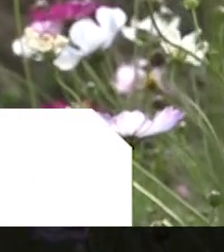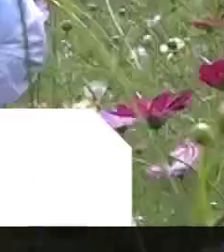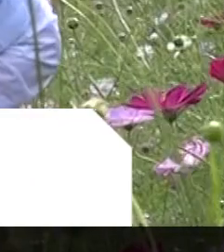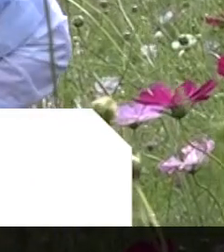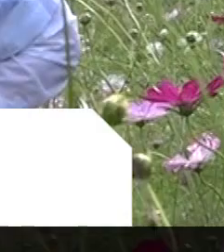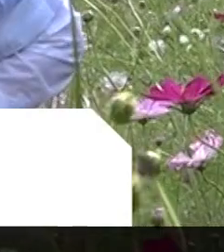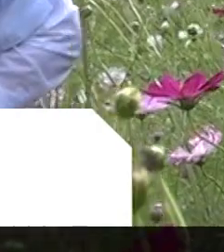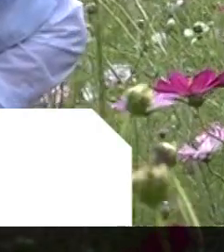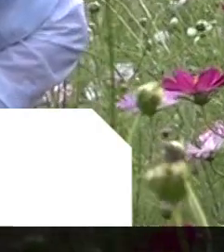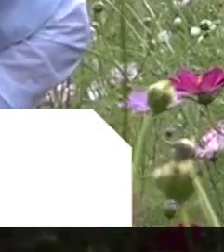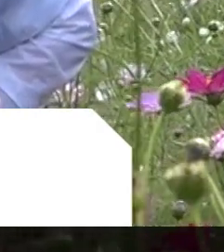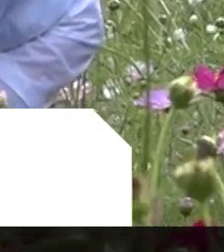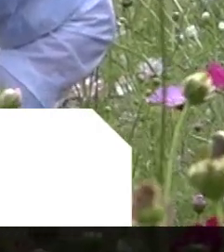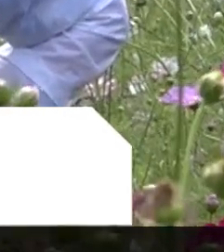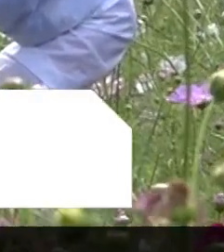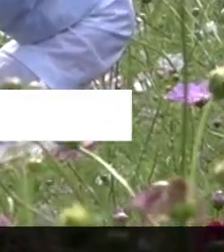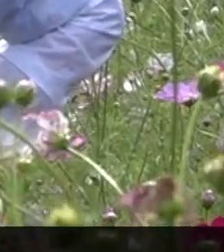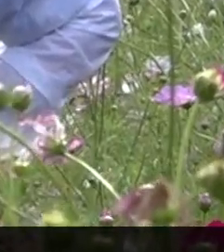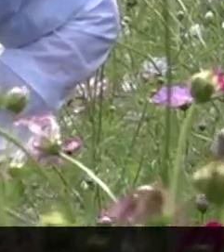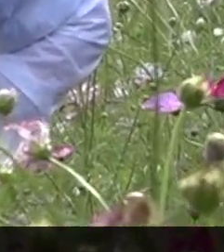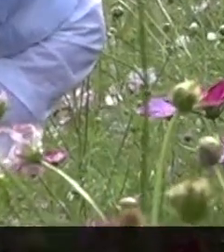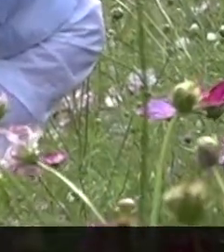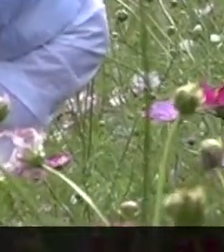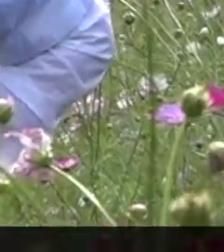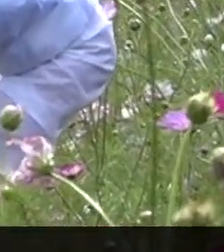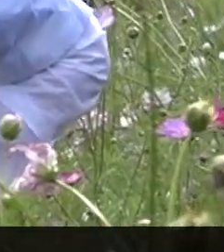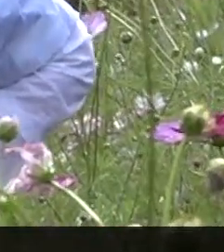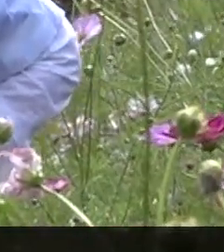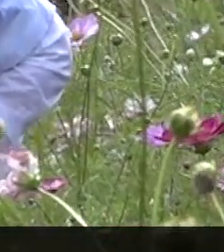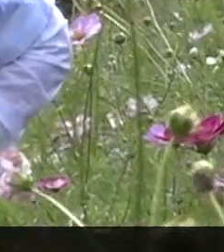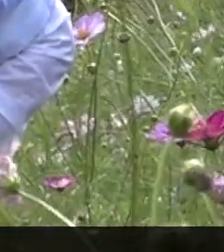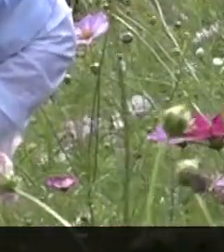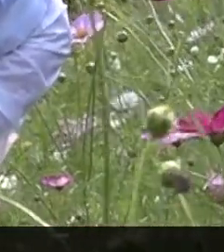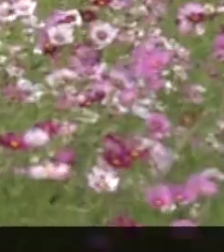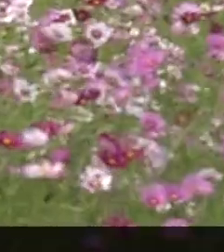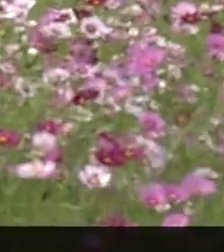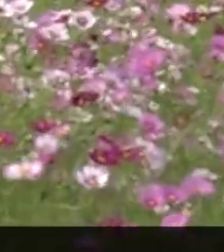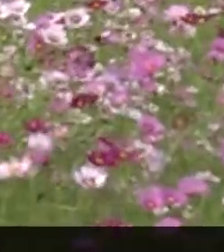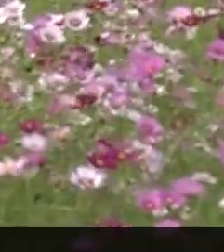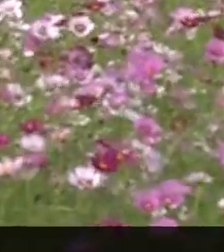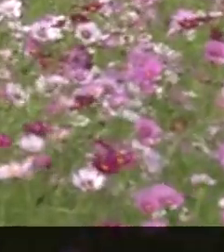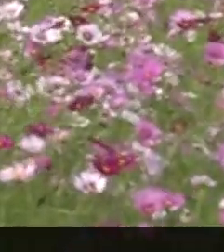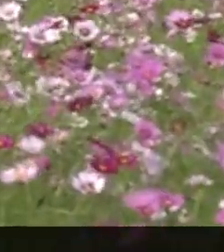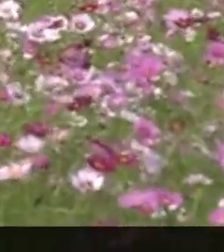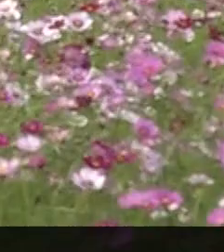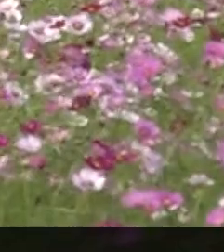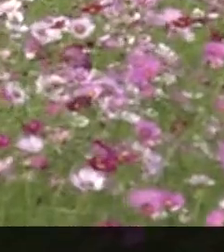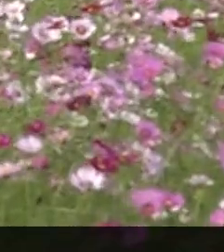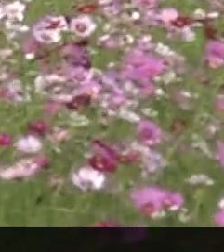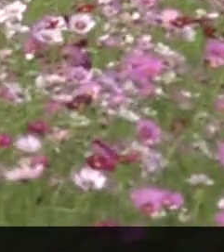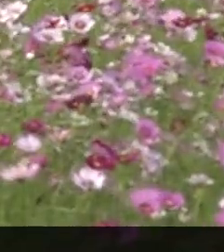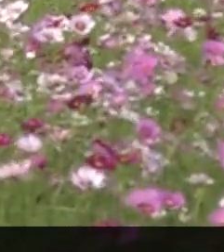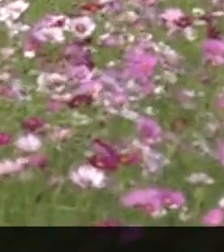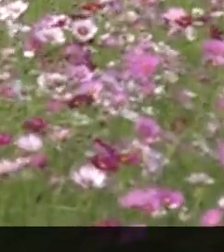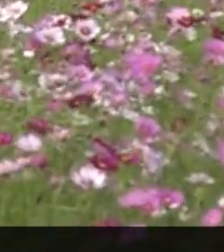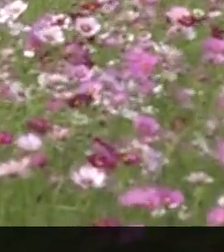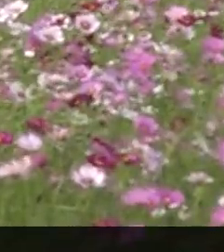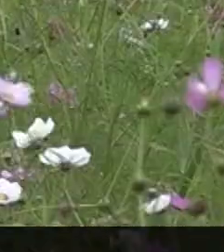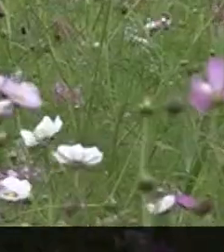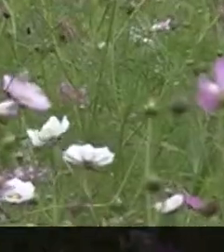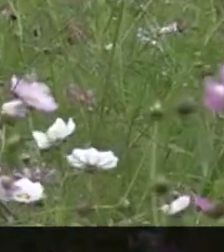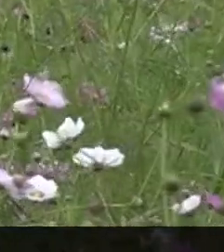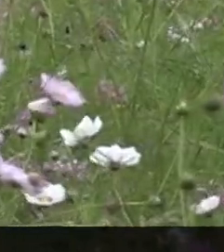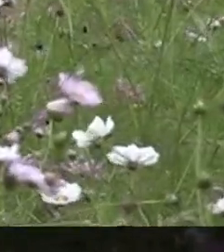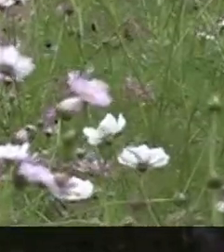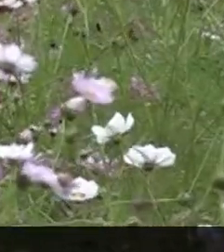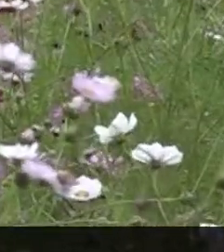시장은 천안시에는 남녀노소 누구나 즐길 수 있는 명소가 많다며 올 가을에는 풍세면에 위치한 코스모스